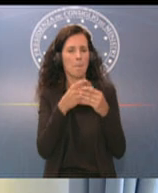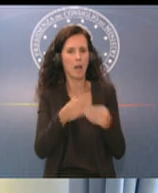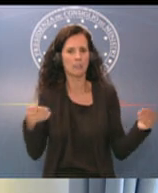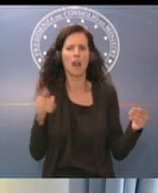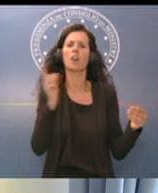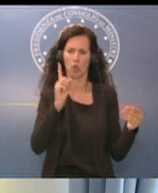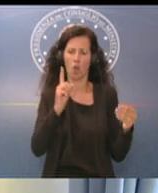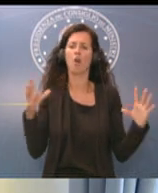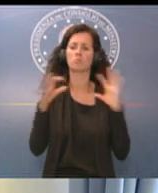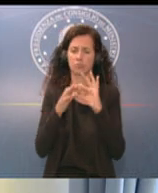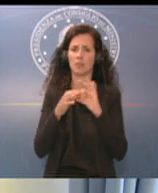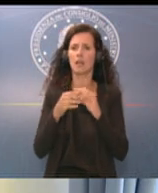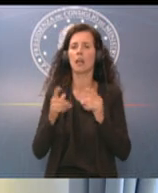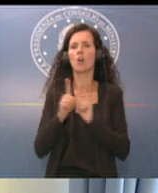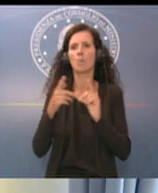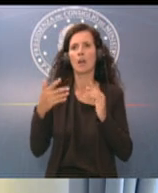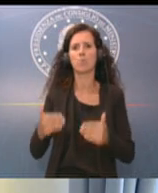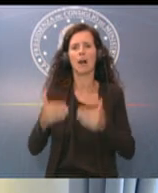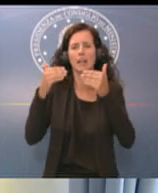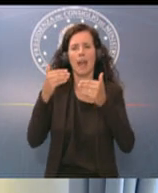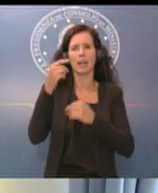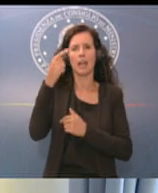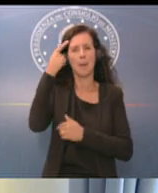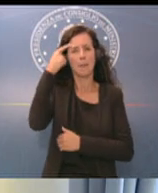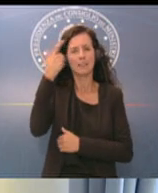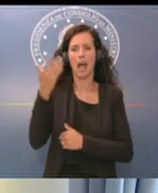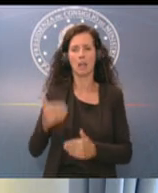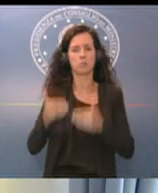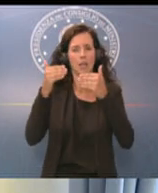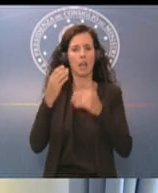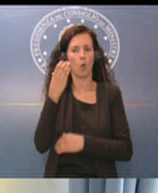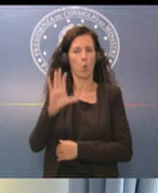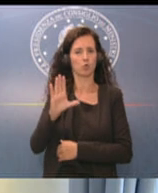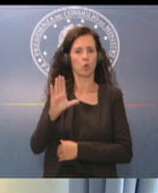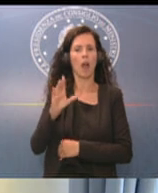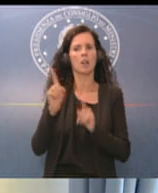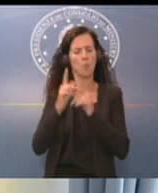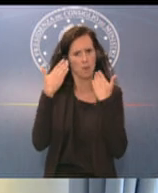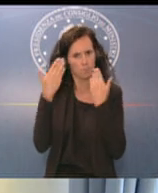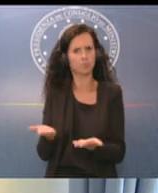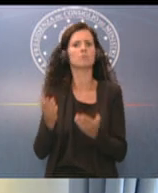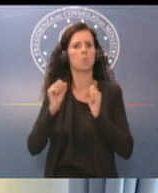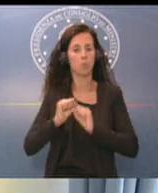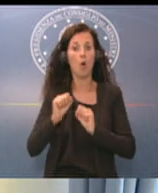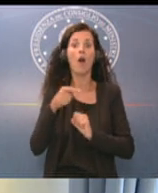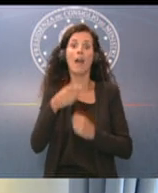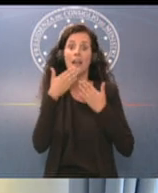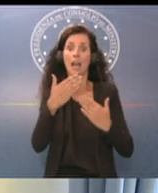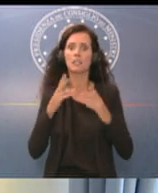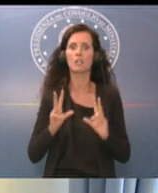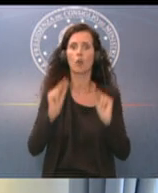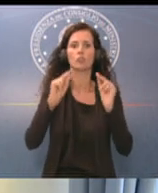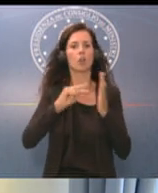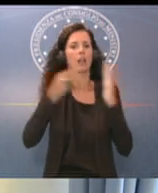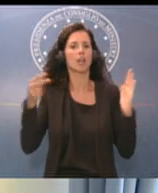barriere mentali, culturali talvolta. E quindi io credo che qui sia giusto sottolineare come l'innovazione tecnologica, come